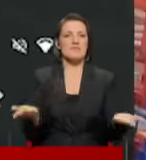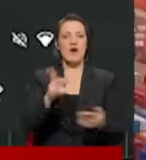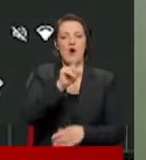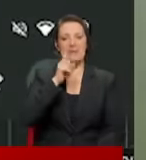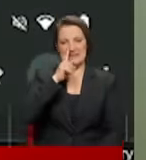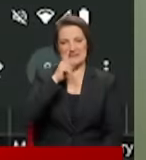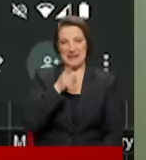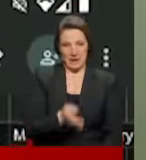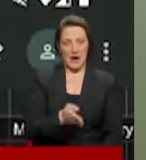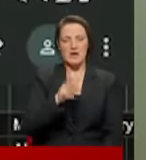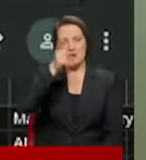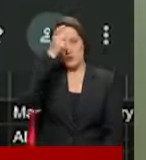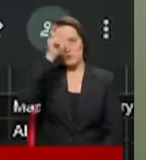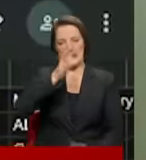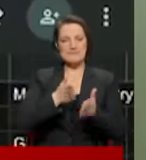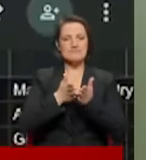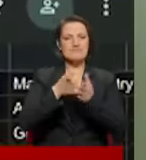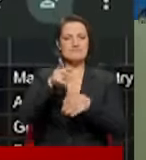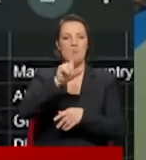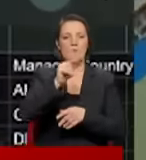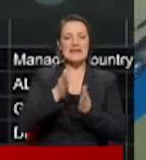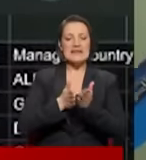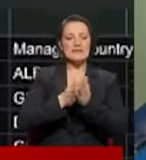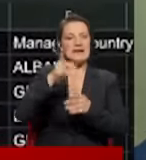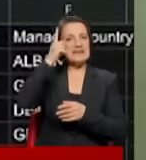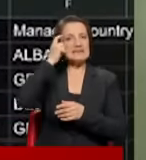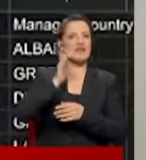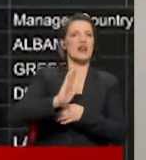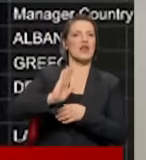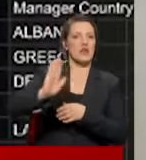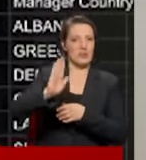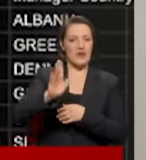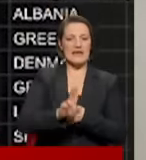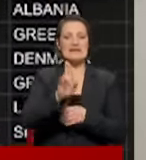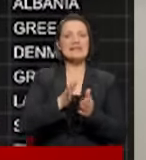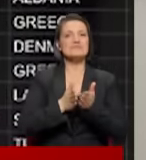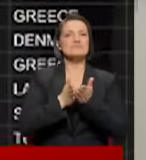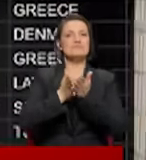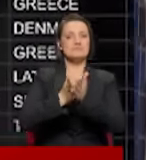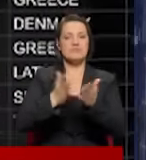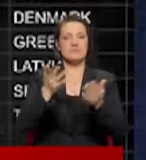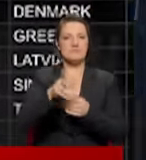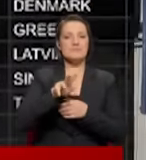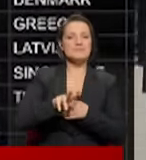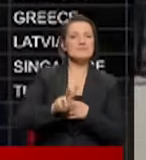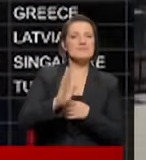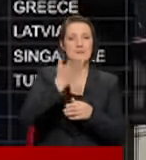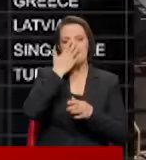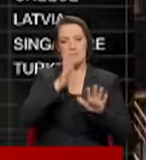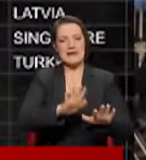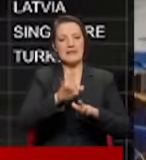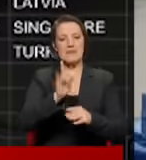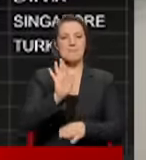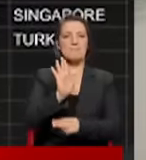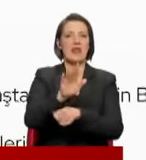11 Nisan'da Türkiye limanlarından 11 geminin İsrail'e hareket ettiği, 7 geminin ise hareket etmek üzere beklediğine dair